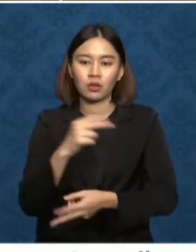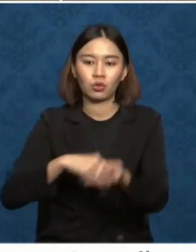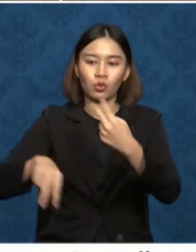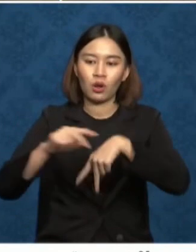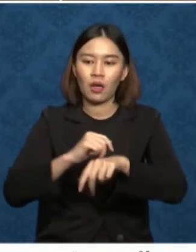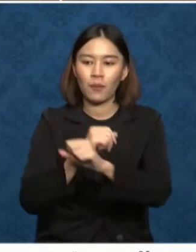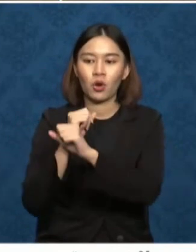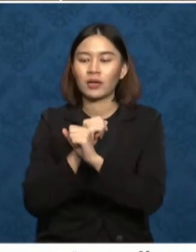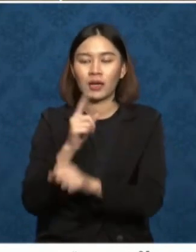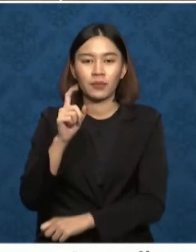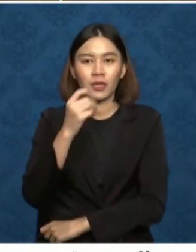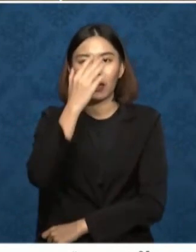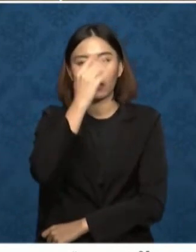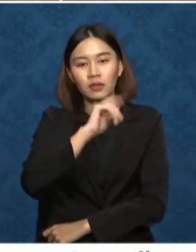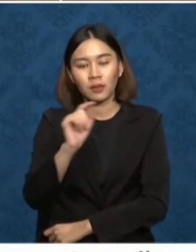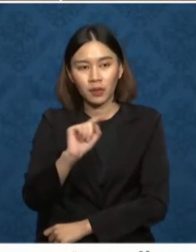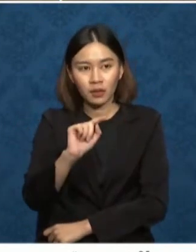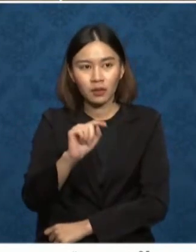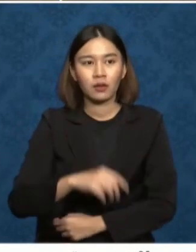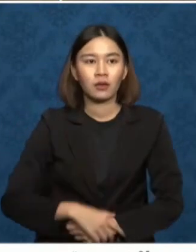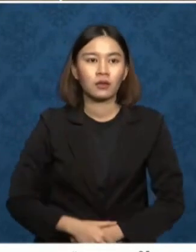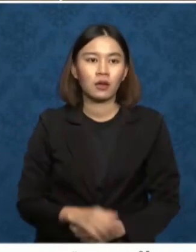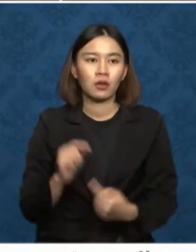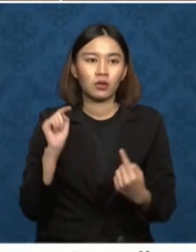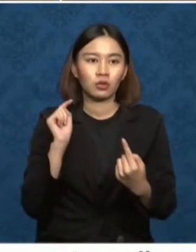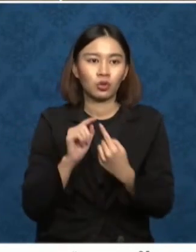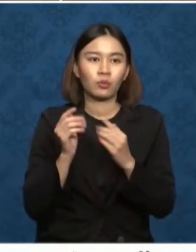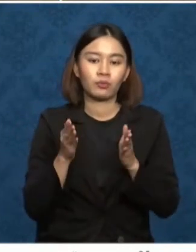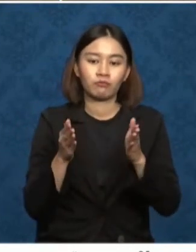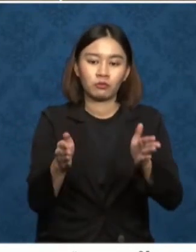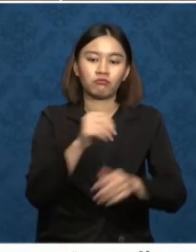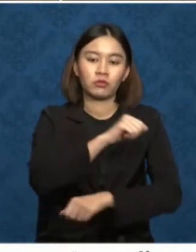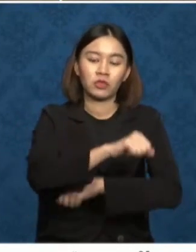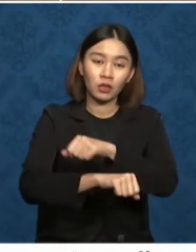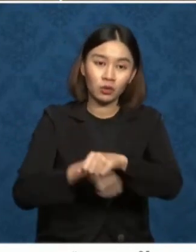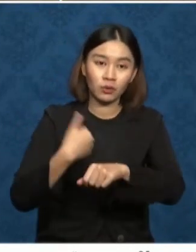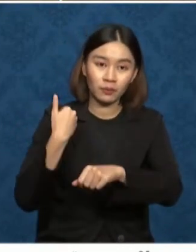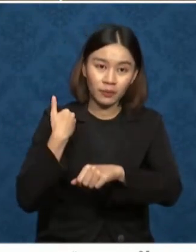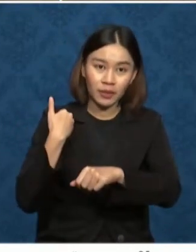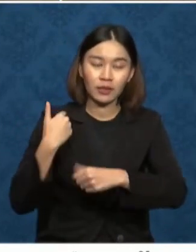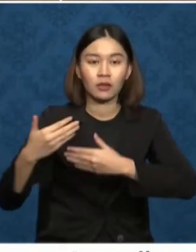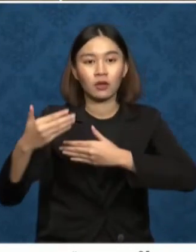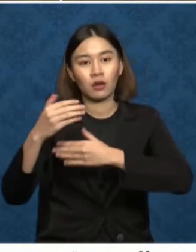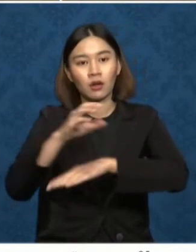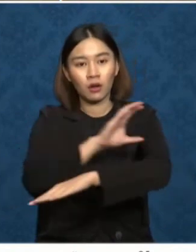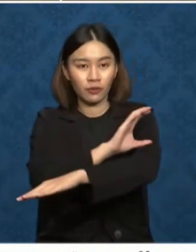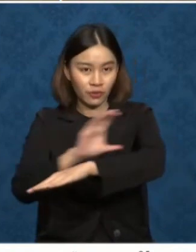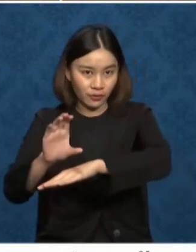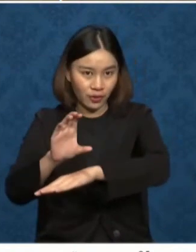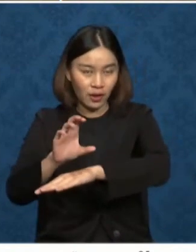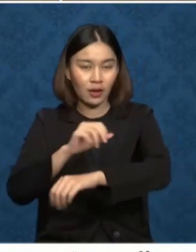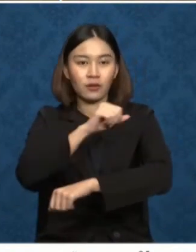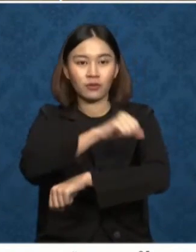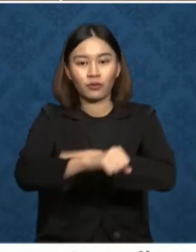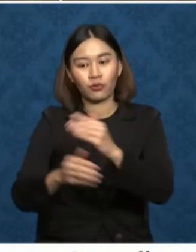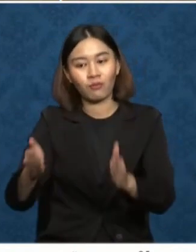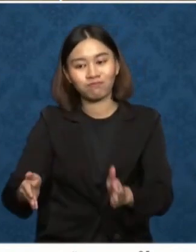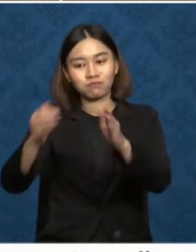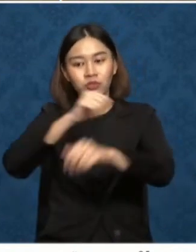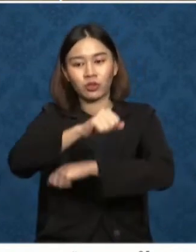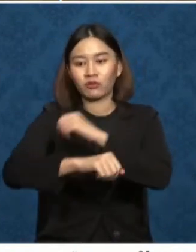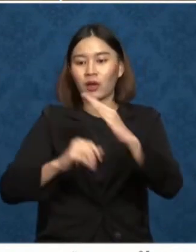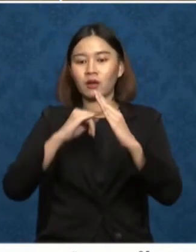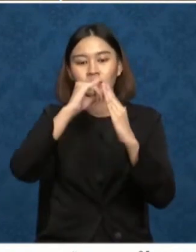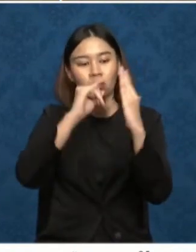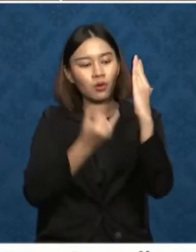ได้ซึ่งเกิดจากการสร้างถนนการสร้างรถไฟฟ้าการสร้างอาคารทุกจัง